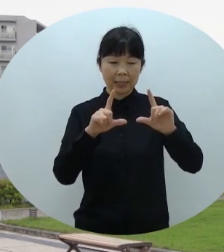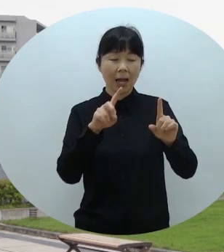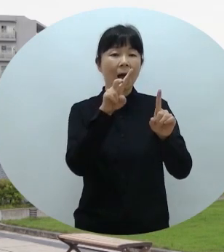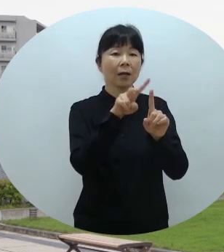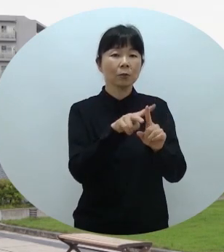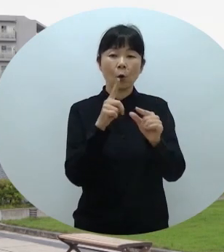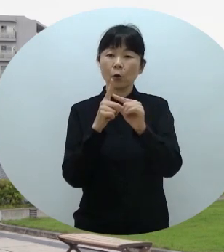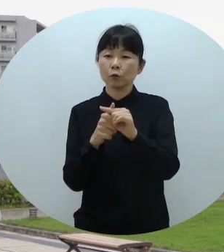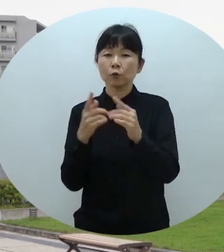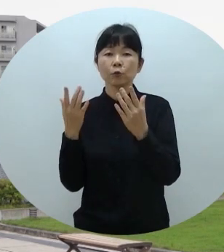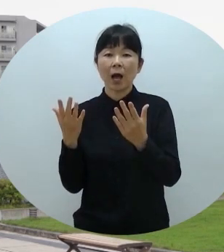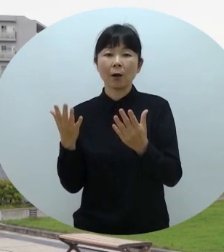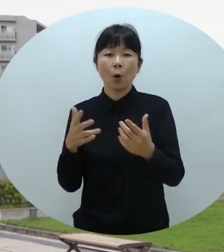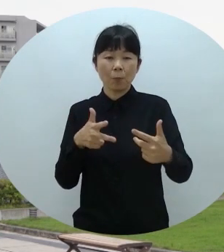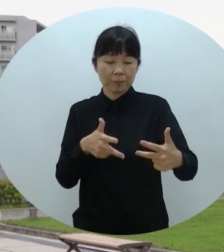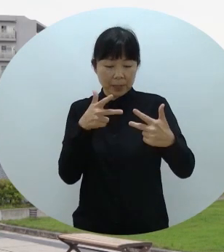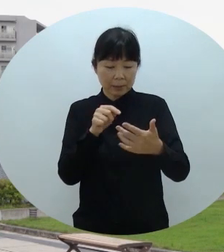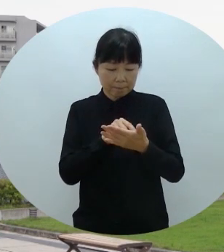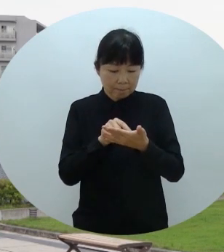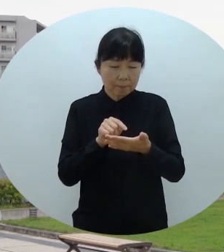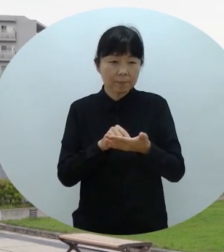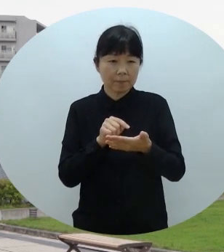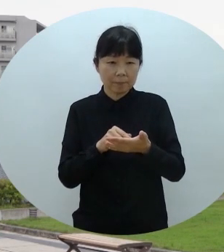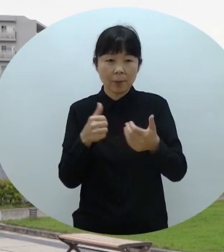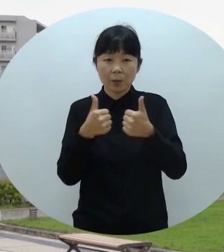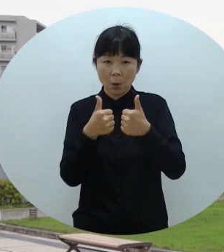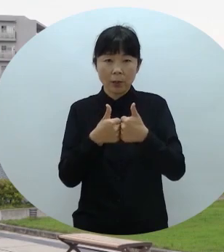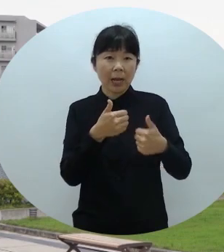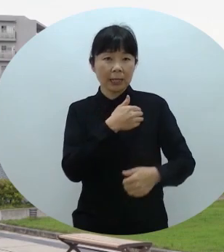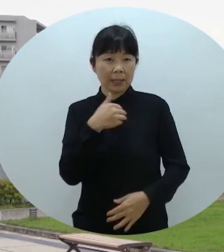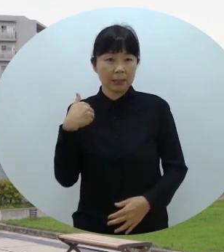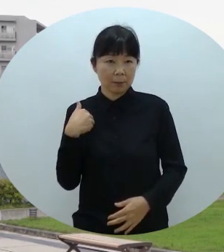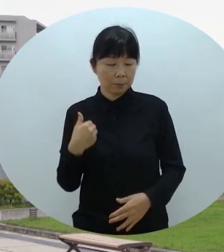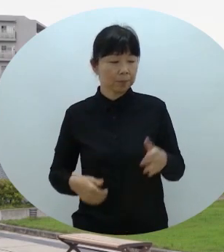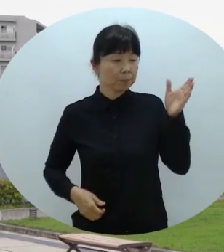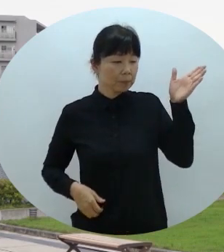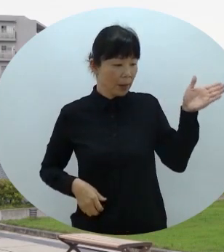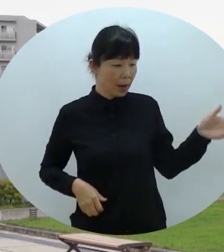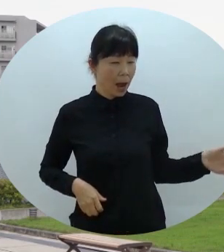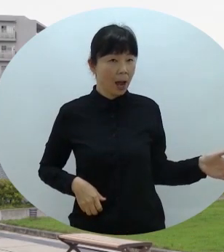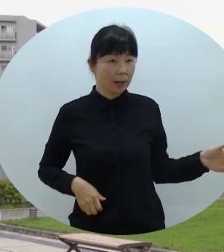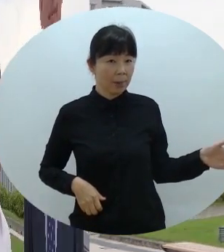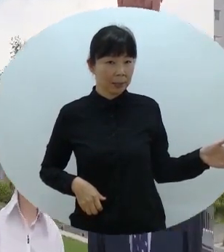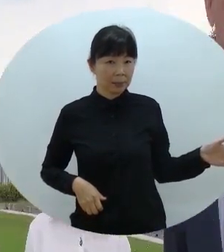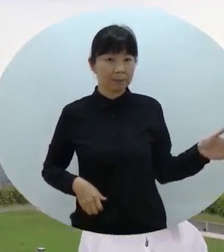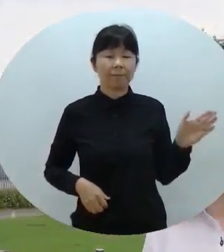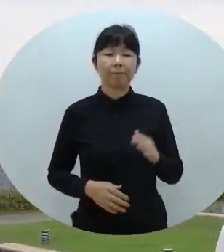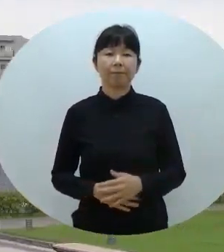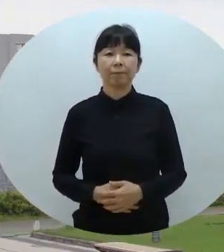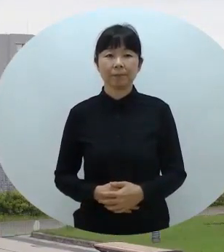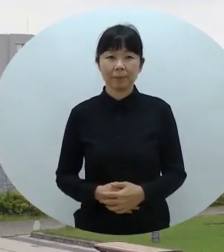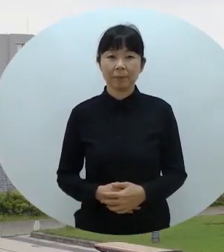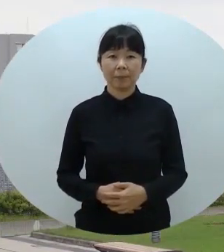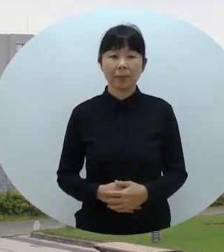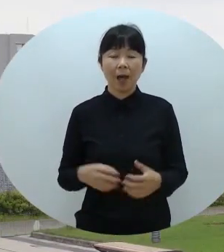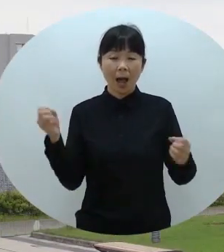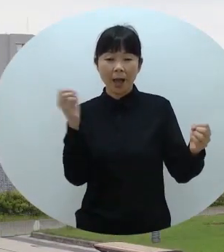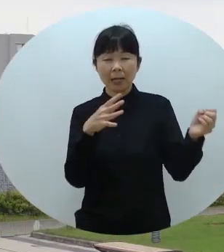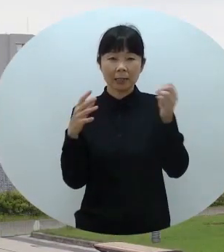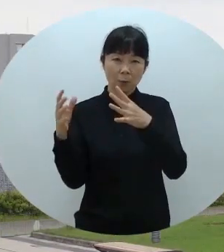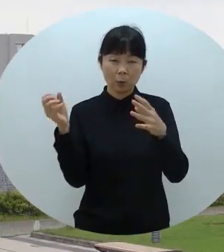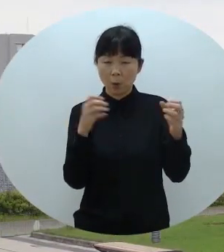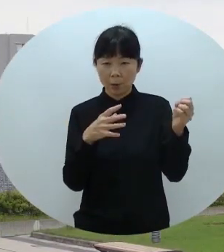私立小中学校のチャットで相談できる窓口豊中っ子 LINE です。 話すこと